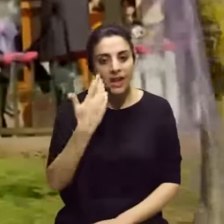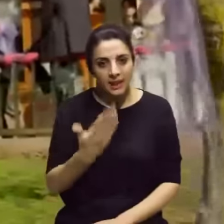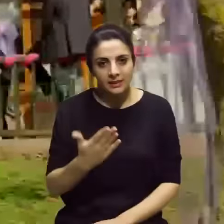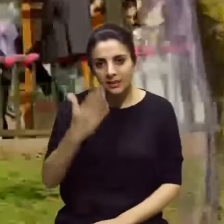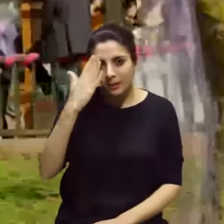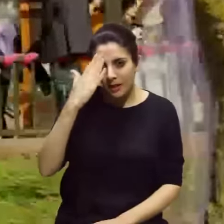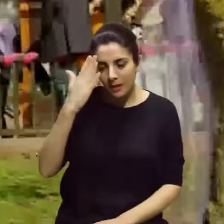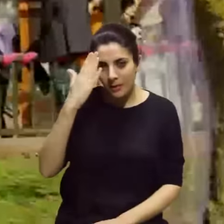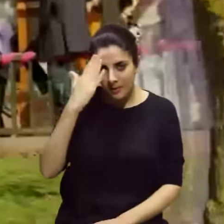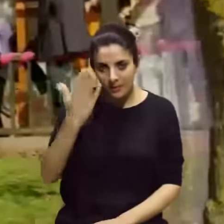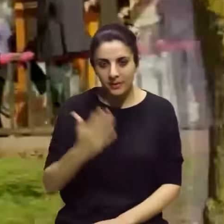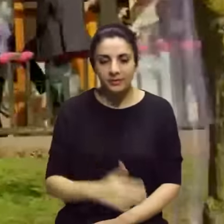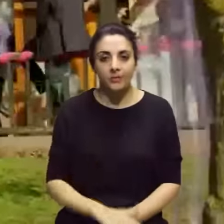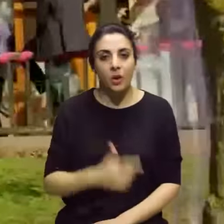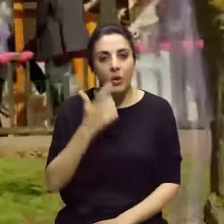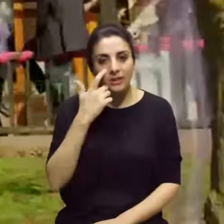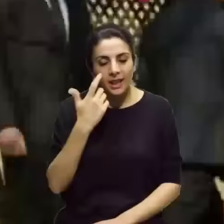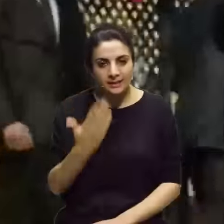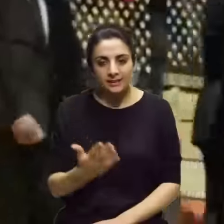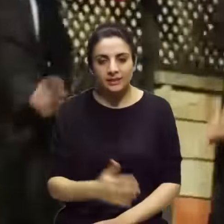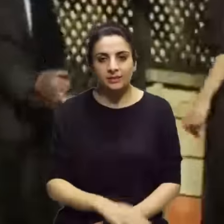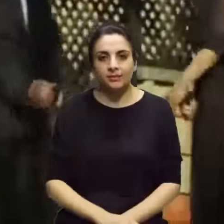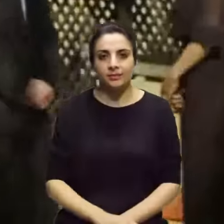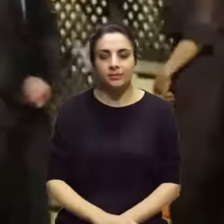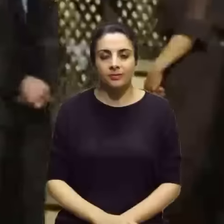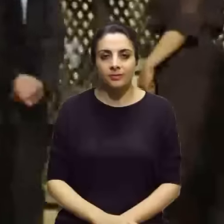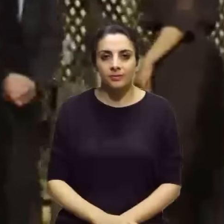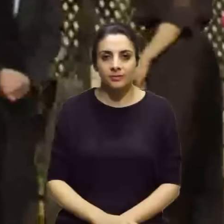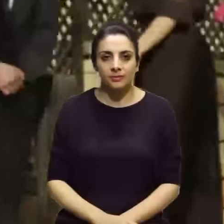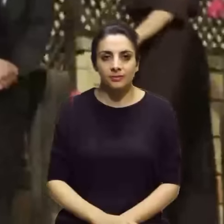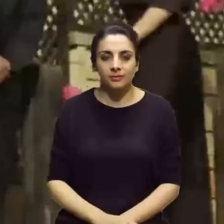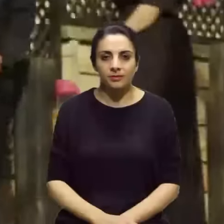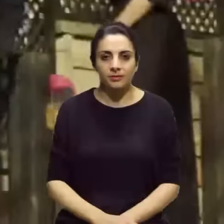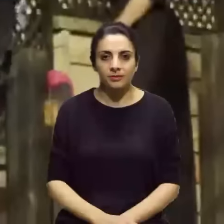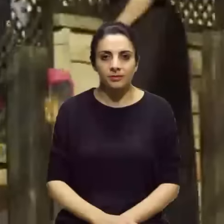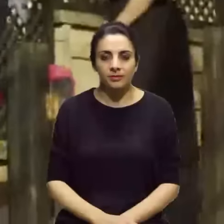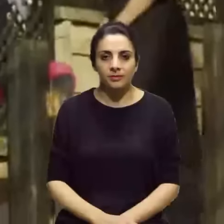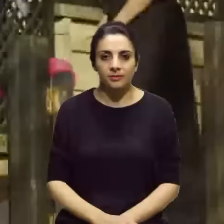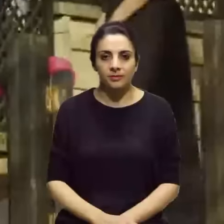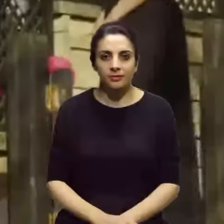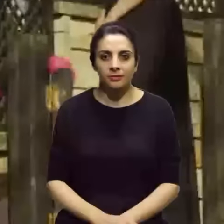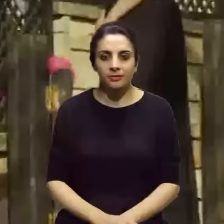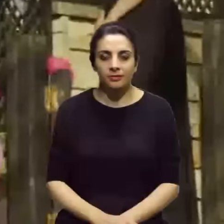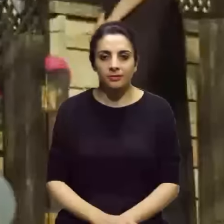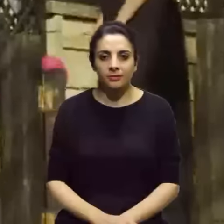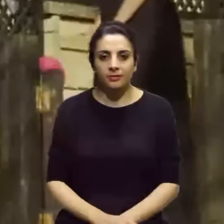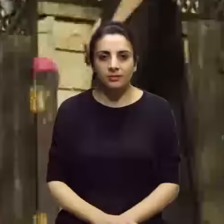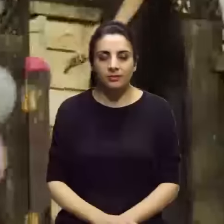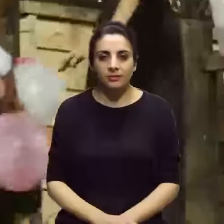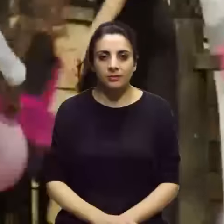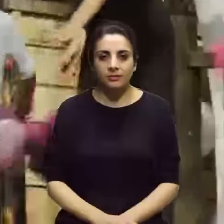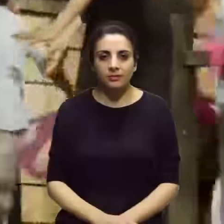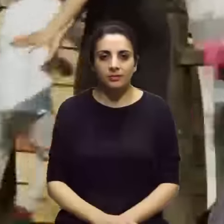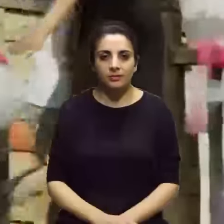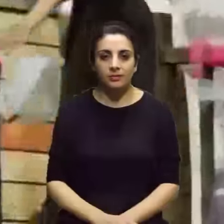geldiniz. Hoş geldiniz. Hoş geldiniz. Küçük çocuklar ellerinde balonlarıyla koşturuyor. Üst merdivenlerden Tarık Ahmet iniyor. Geçin